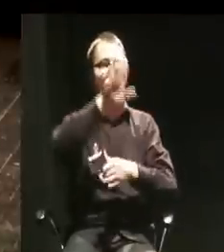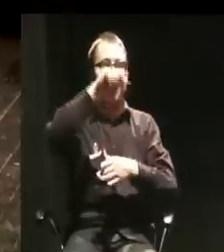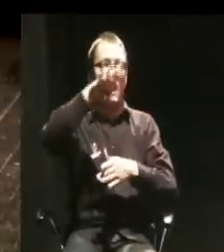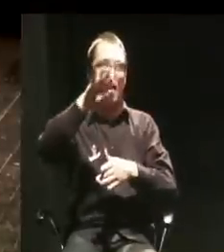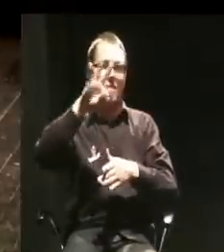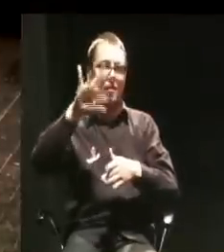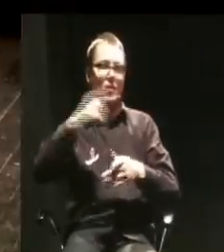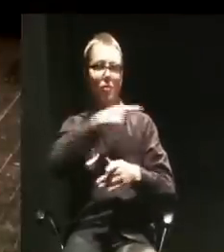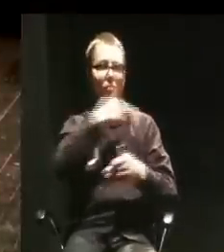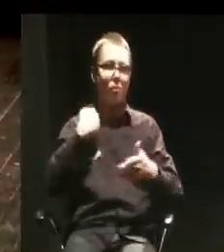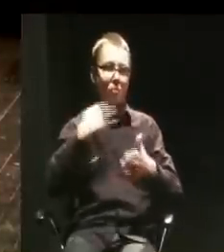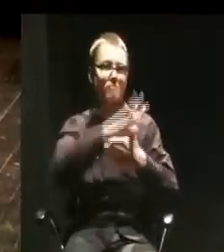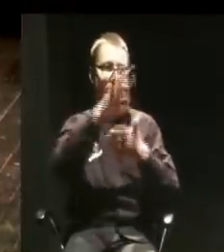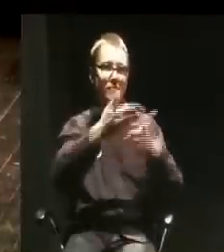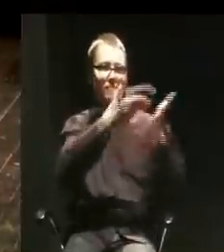Paweł,